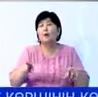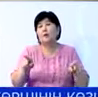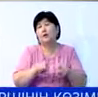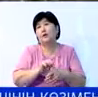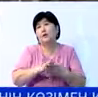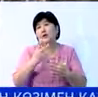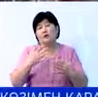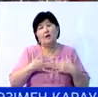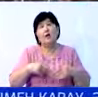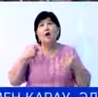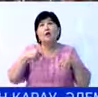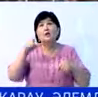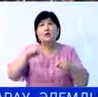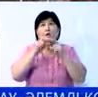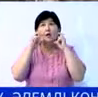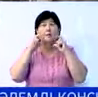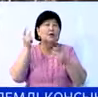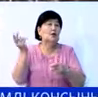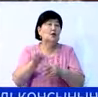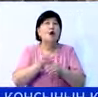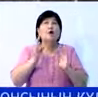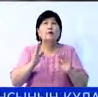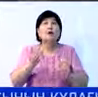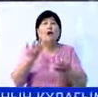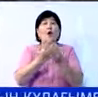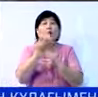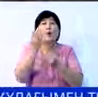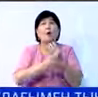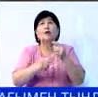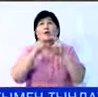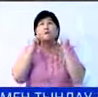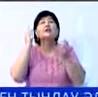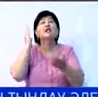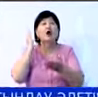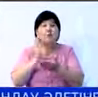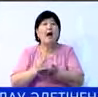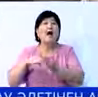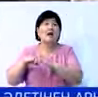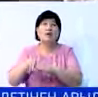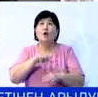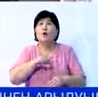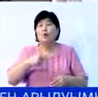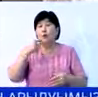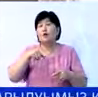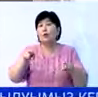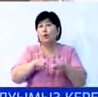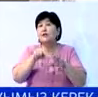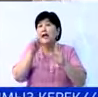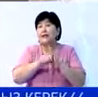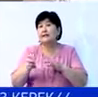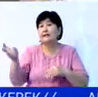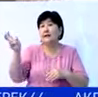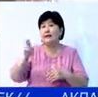жағдай сүреңсіз, сатушылар бетпердесіз жүр, бірақ қолғап та маска да бар дейді. Өзі үшін емес, осындай тексеріс